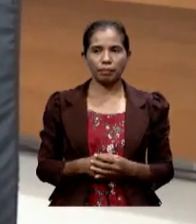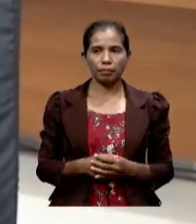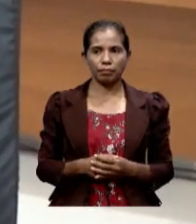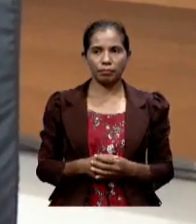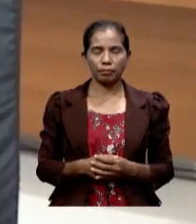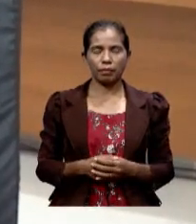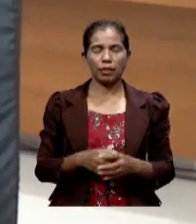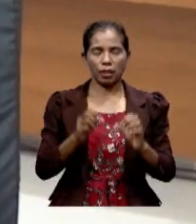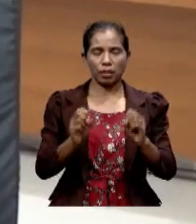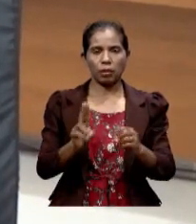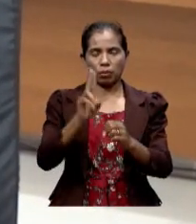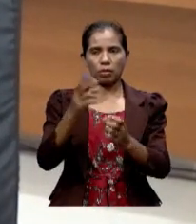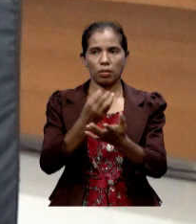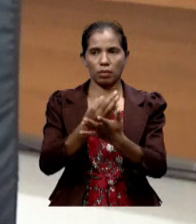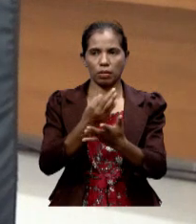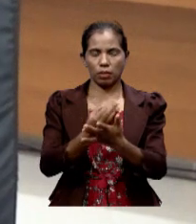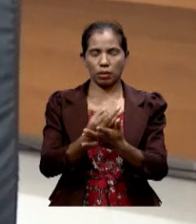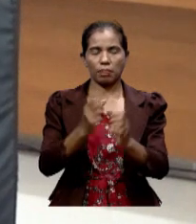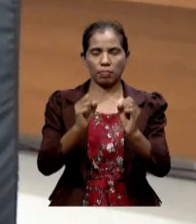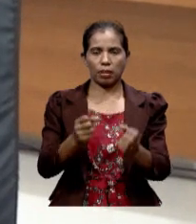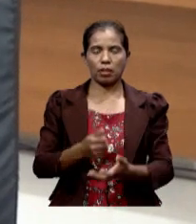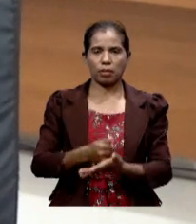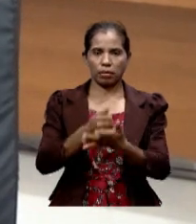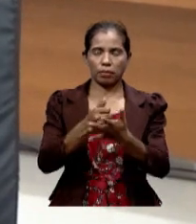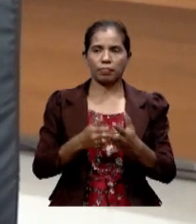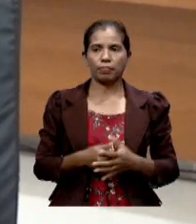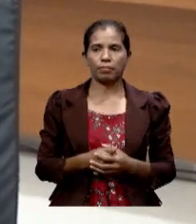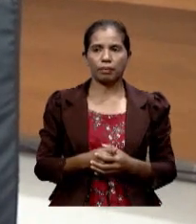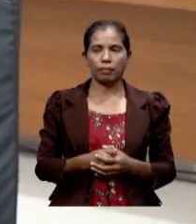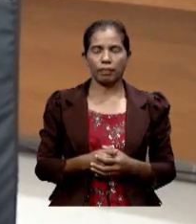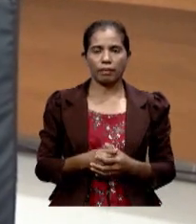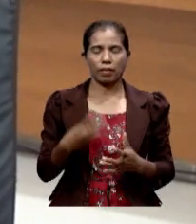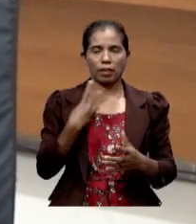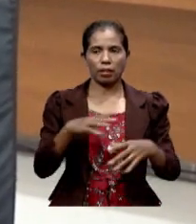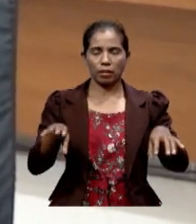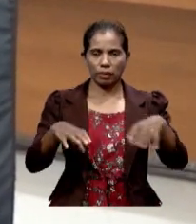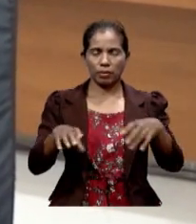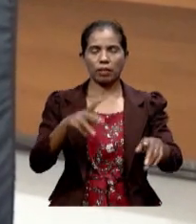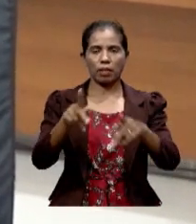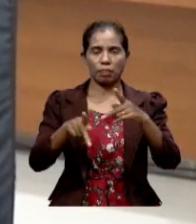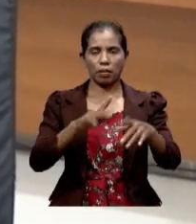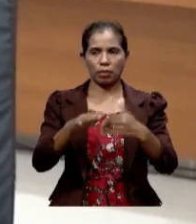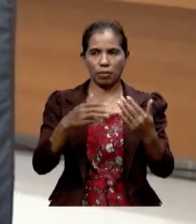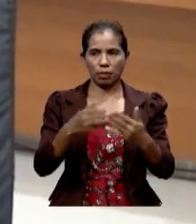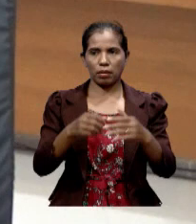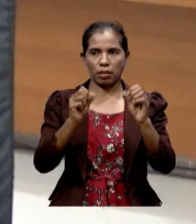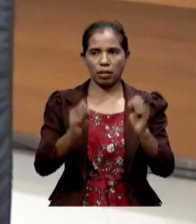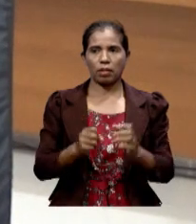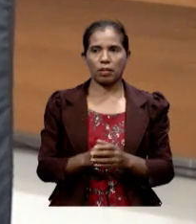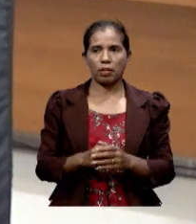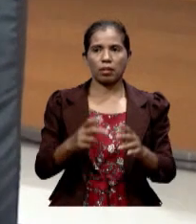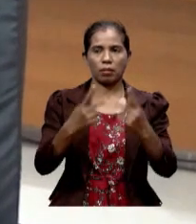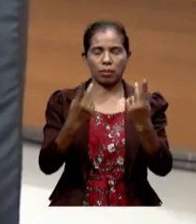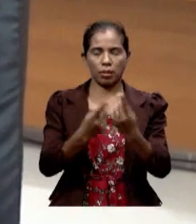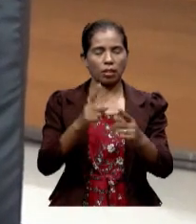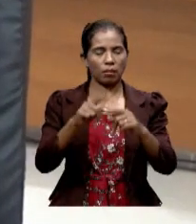ao atu tira como desse vela apoio. Sem cooperação se comunidade a companhia da vila continua a